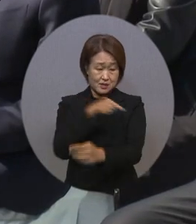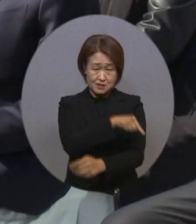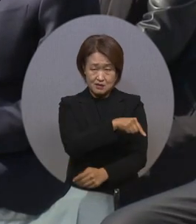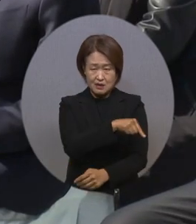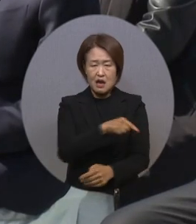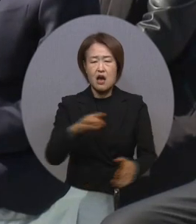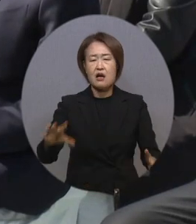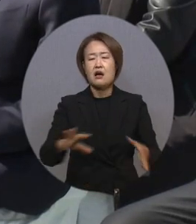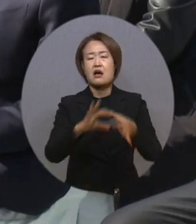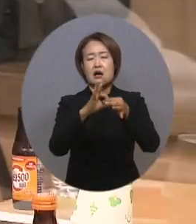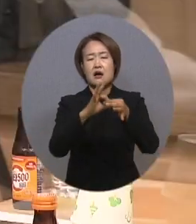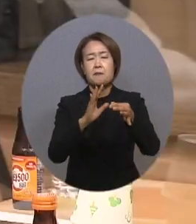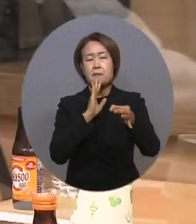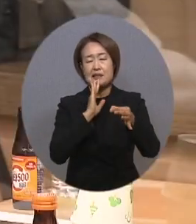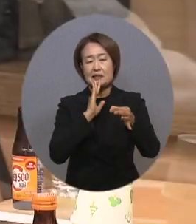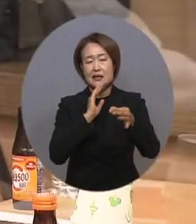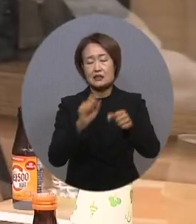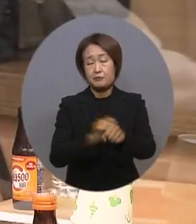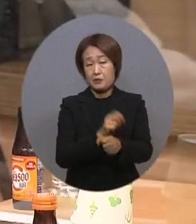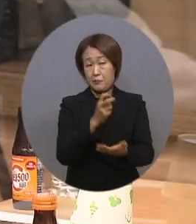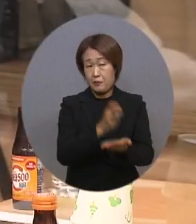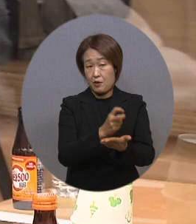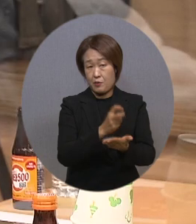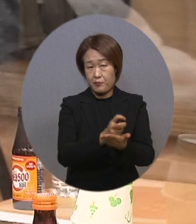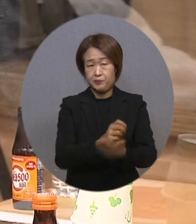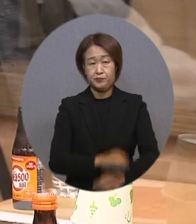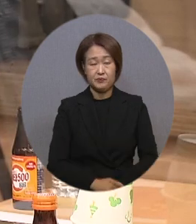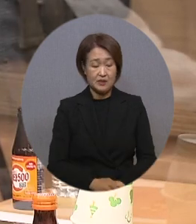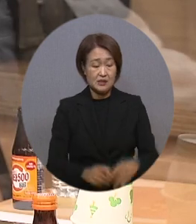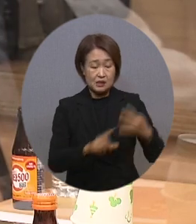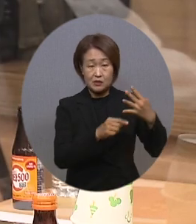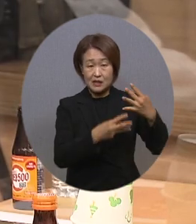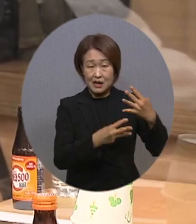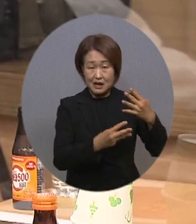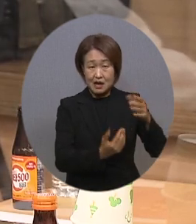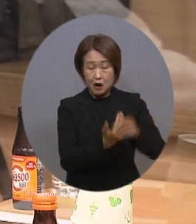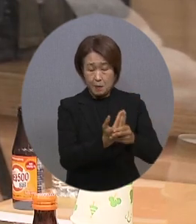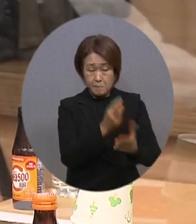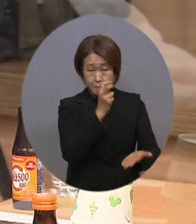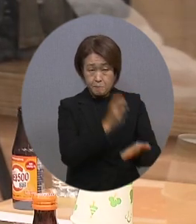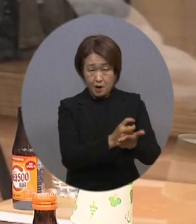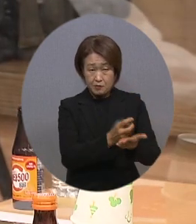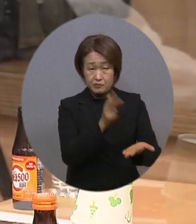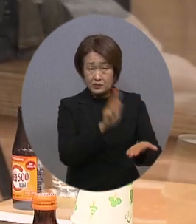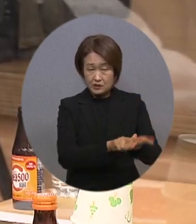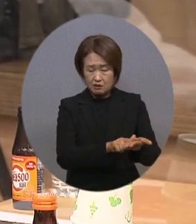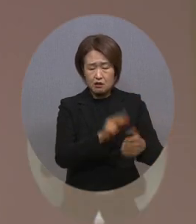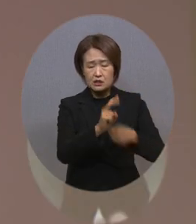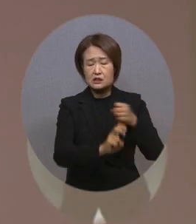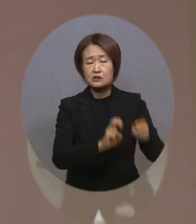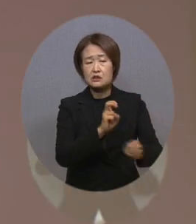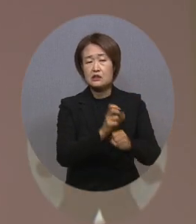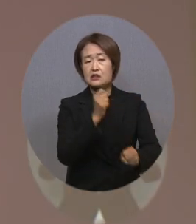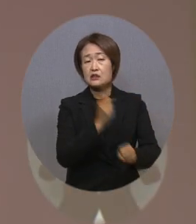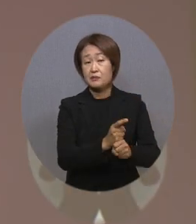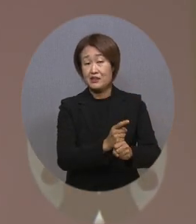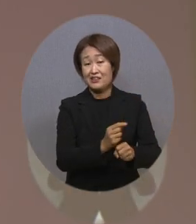같이 하는 여순 사건 특별법은 4.3 사건법이 제정된 지 20여 년이 흐른 지난해